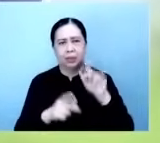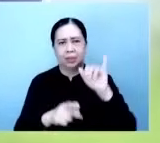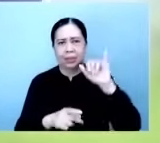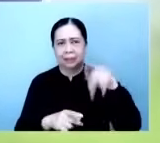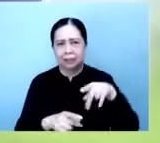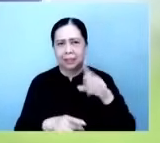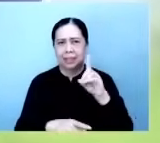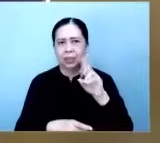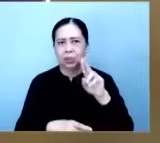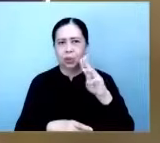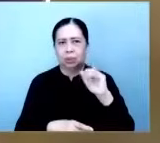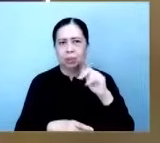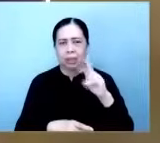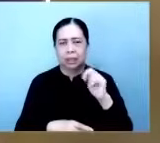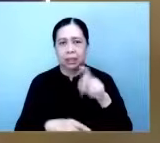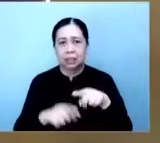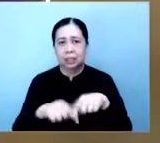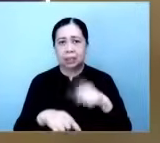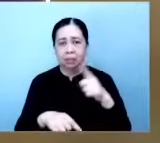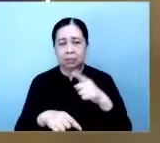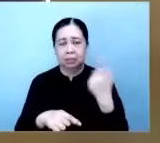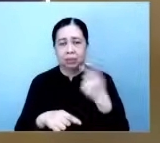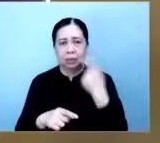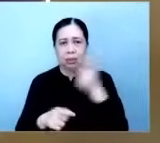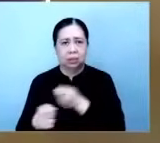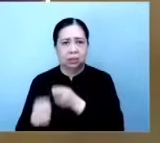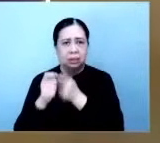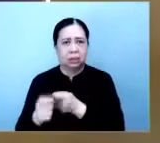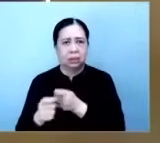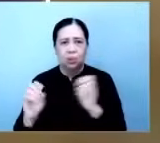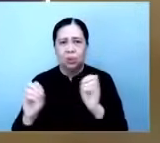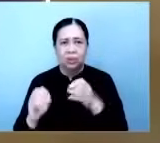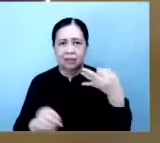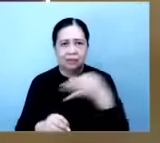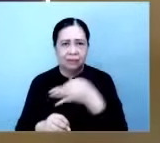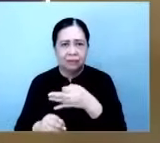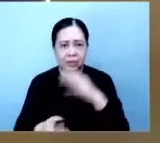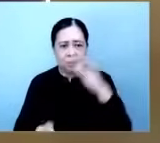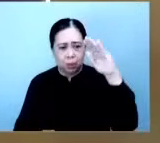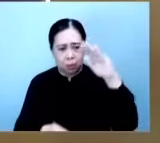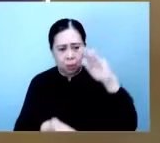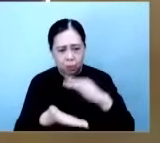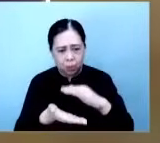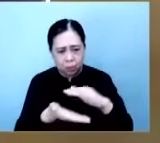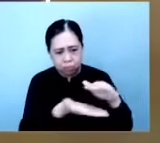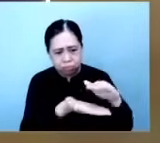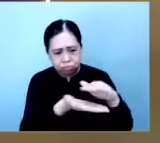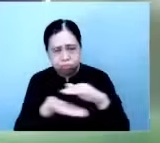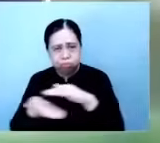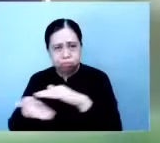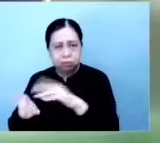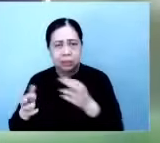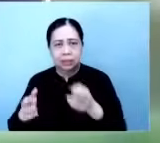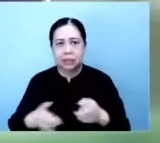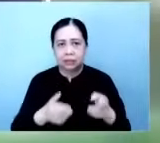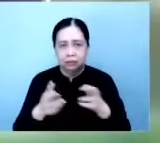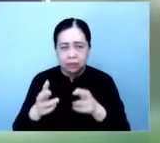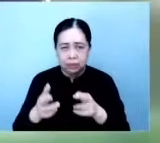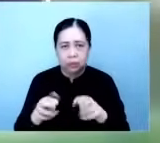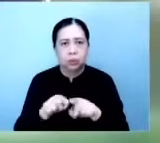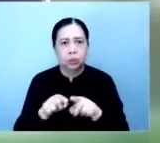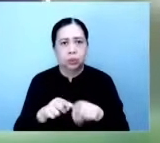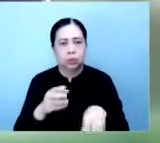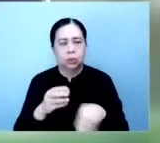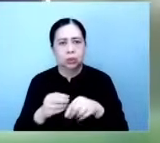sa pangingisda. Wala na silang mahuling isda dahil mababaw na ang ilang bahagi ng ilog. Nadagdagan din ng isang oras